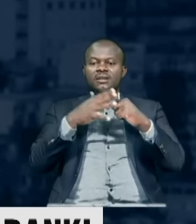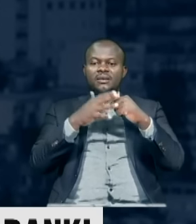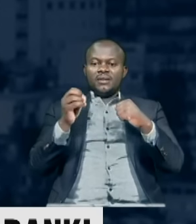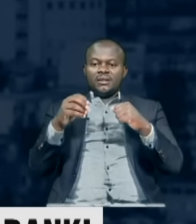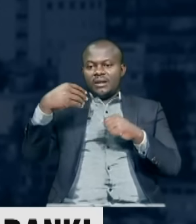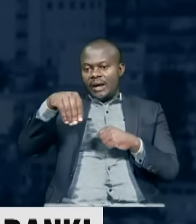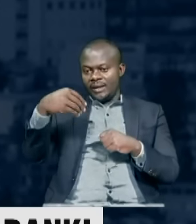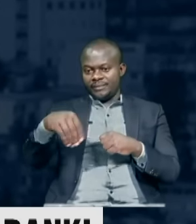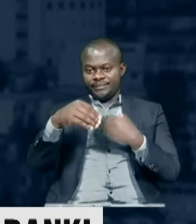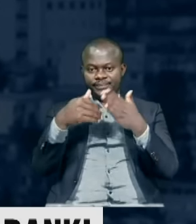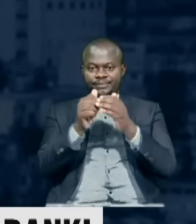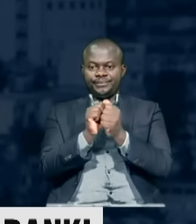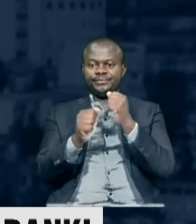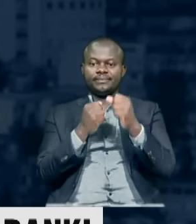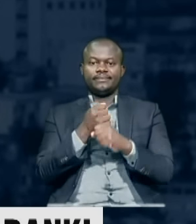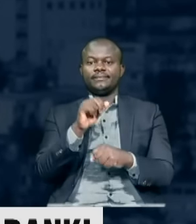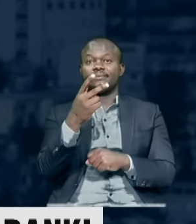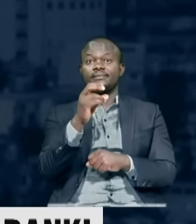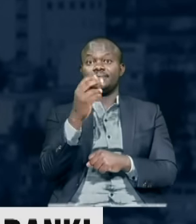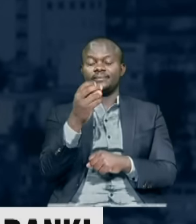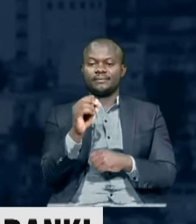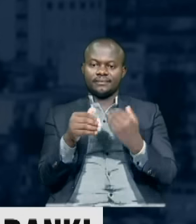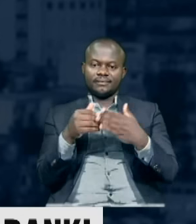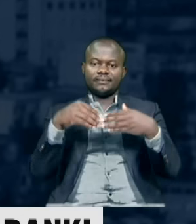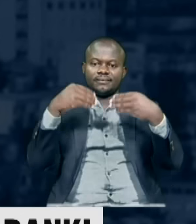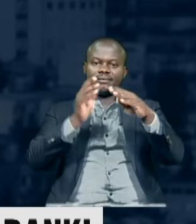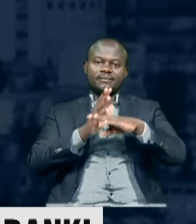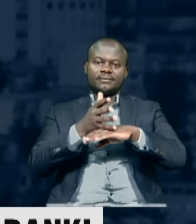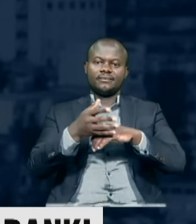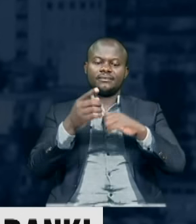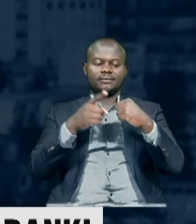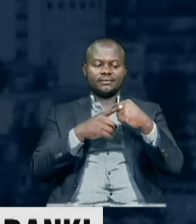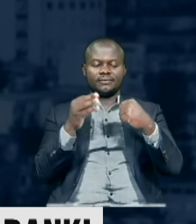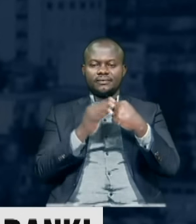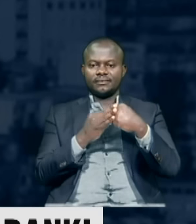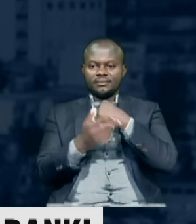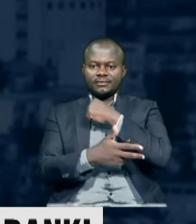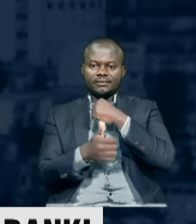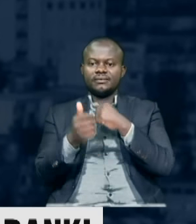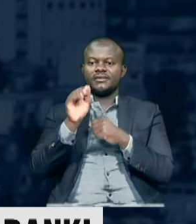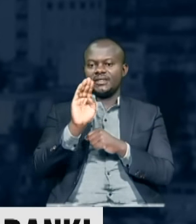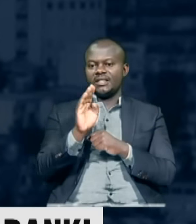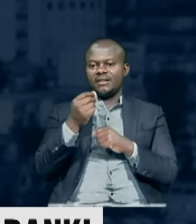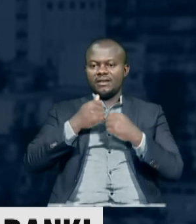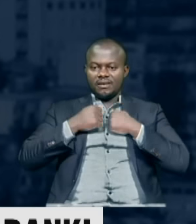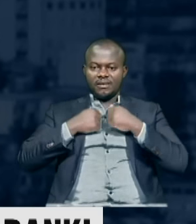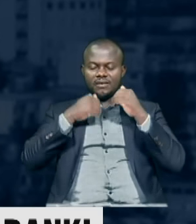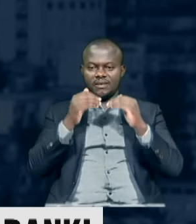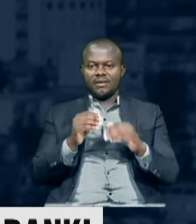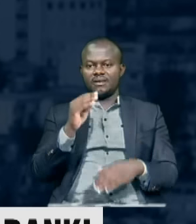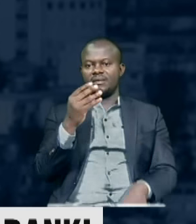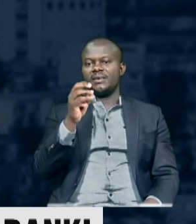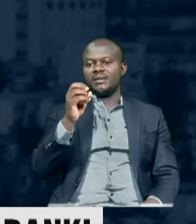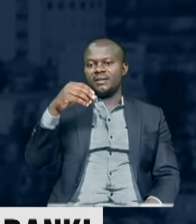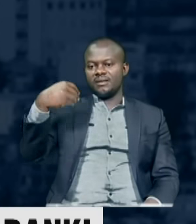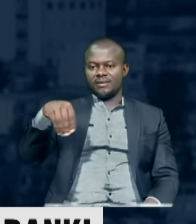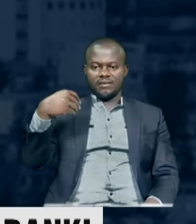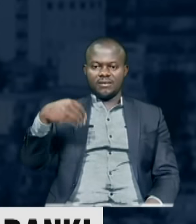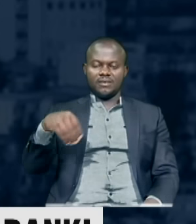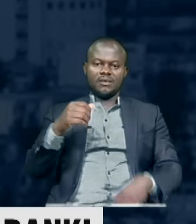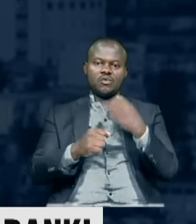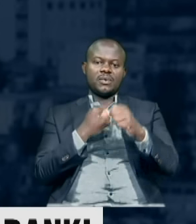by'amadolari muri 2020 hatanzwe ibirego 368 hibwa miliyari y'amanyarwanda n'1,800,000 by'amadolari naho